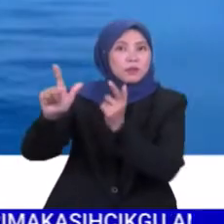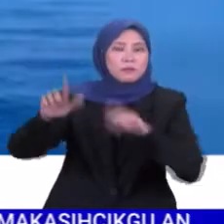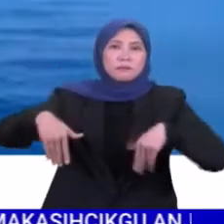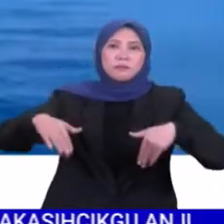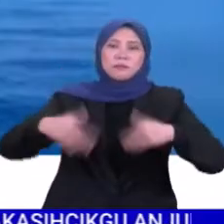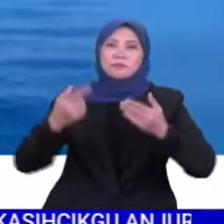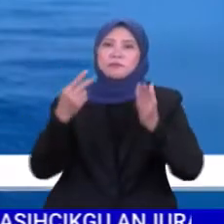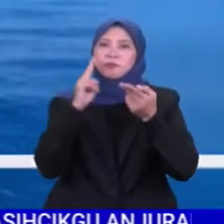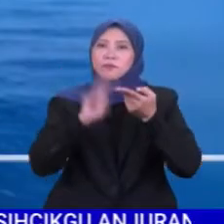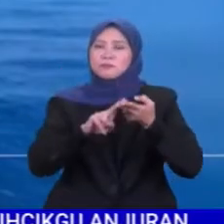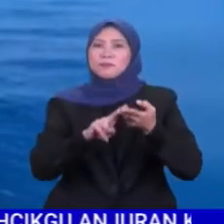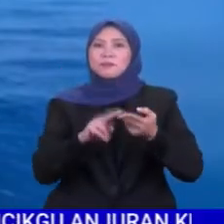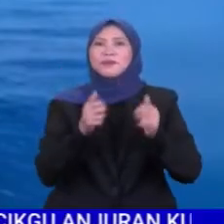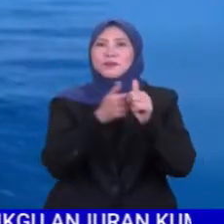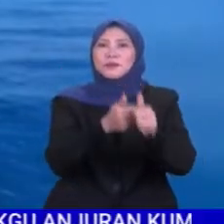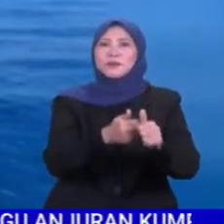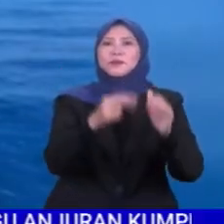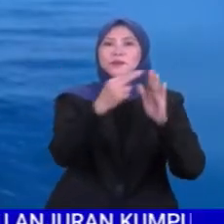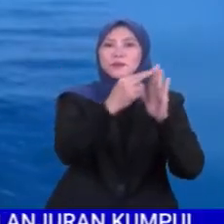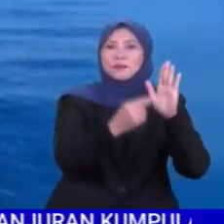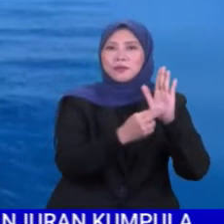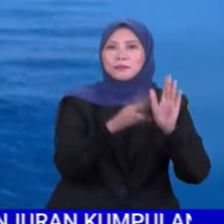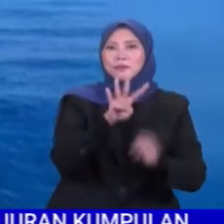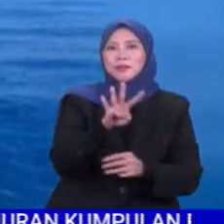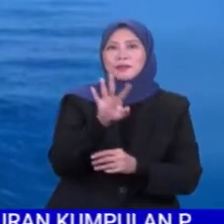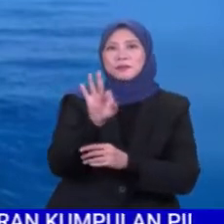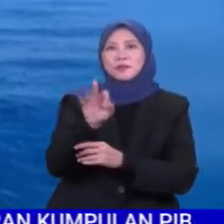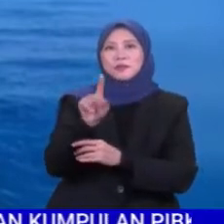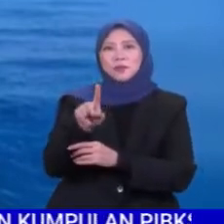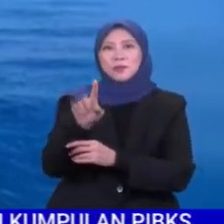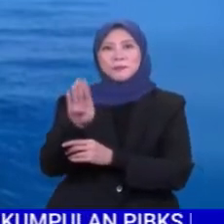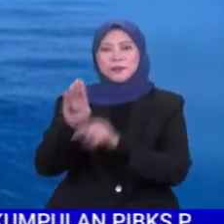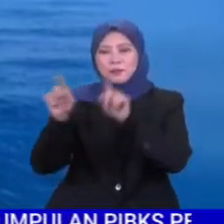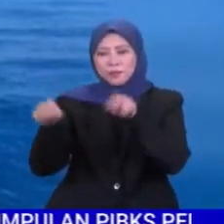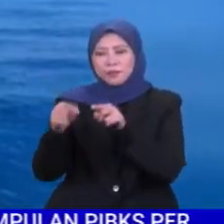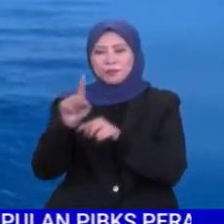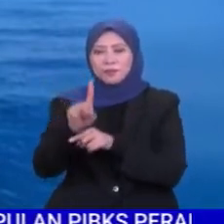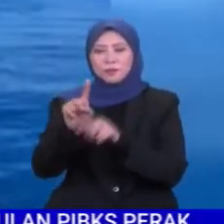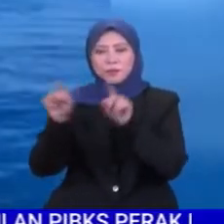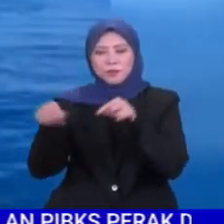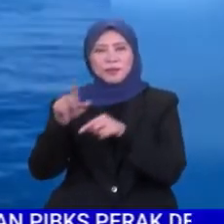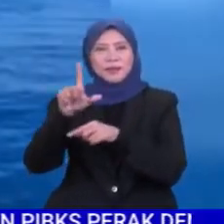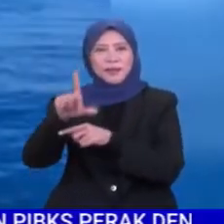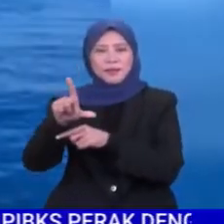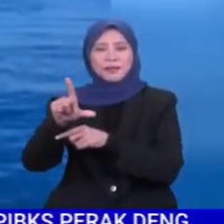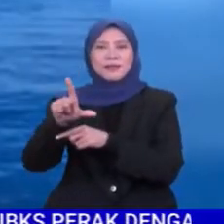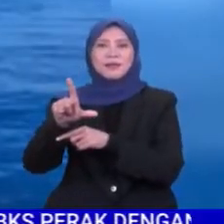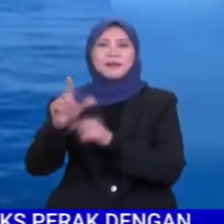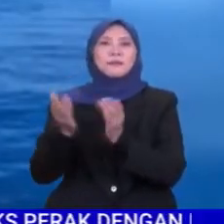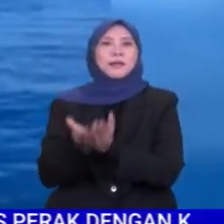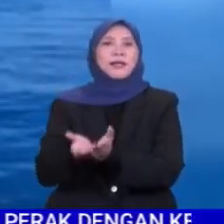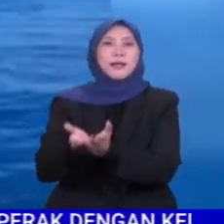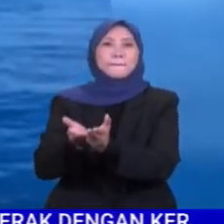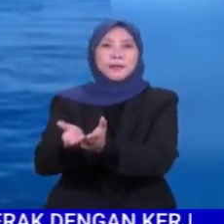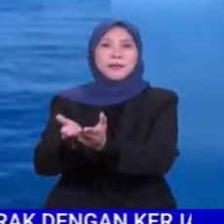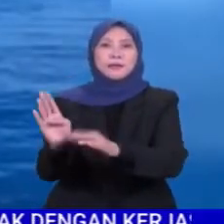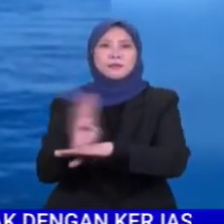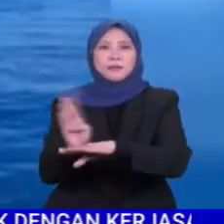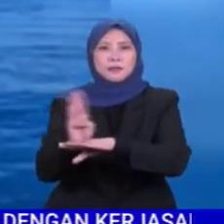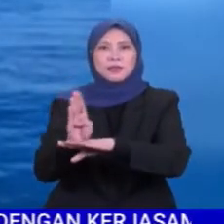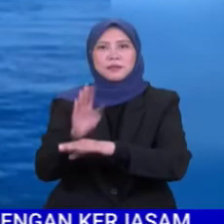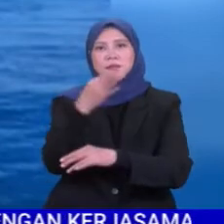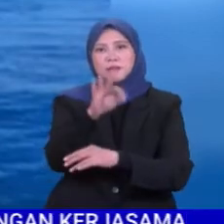Kezia satmiko section 491 by kurungan satu golongan elo Din en perkapalan saudagar